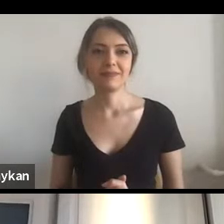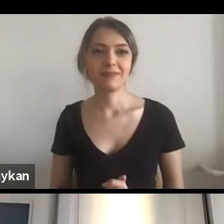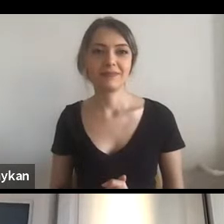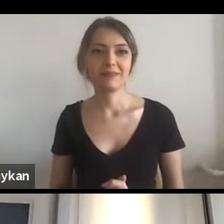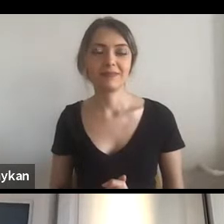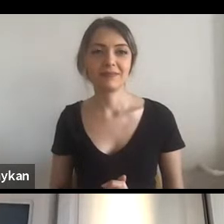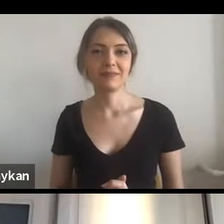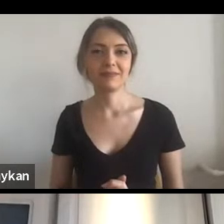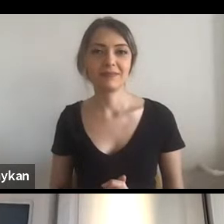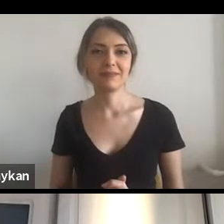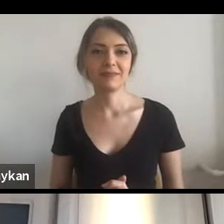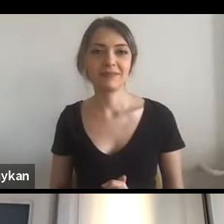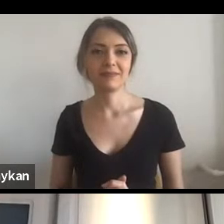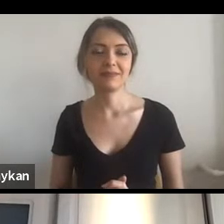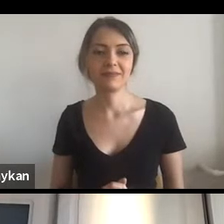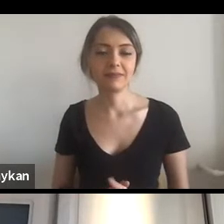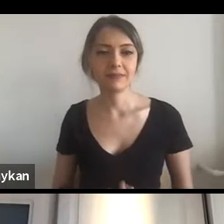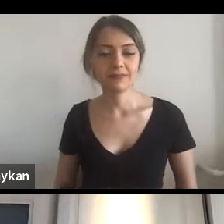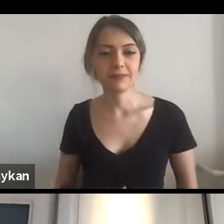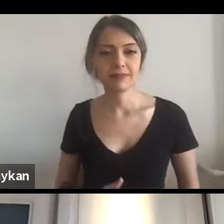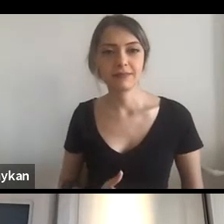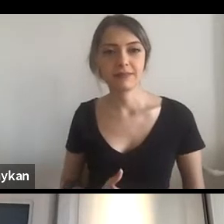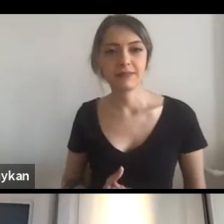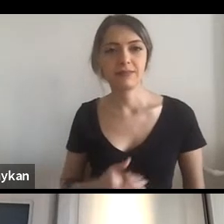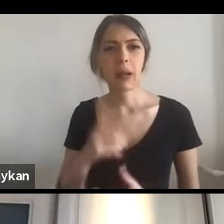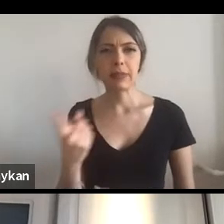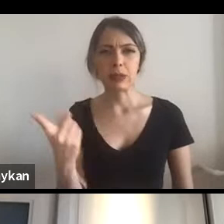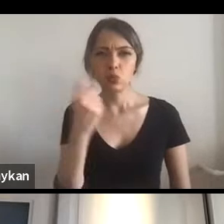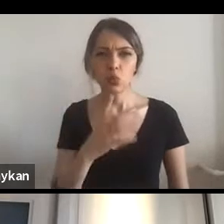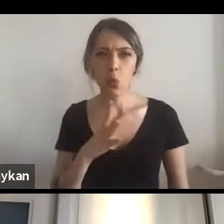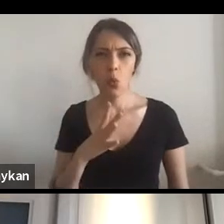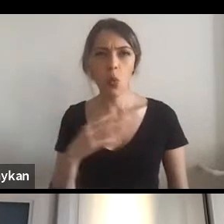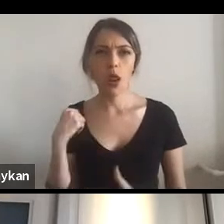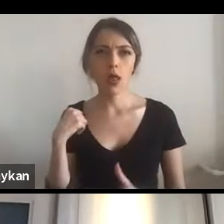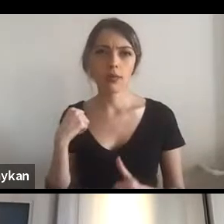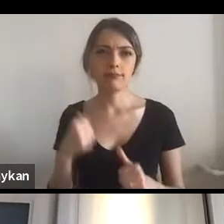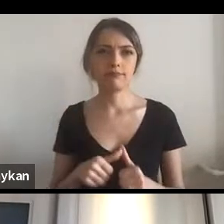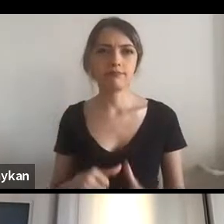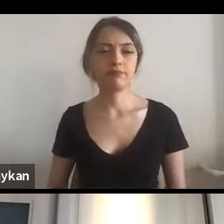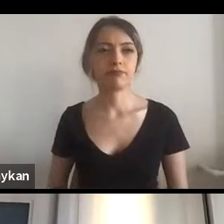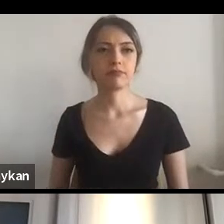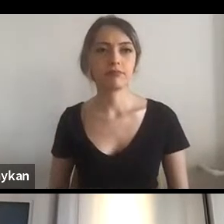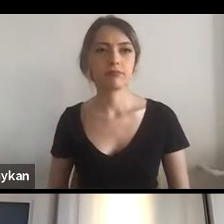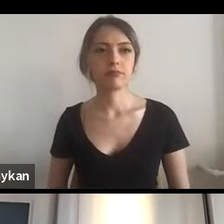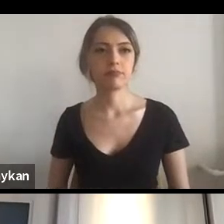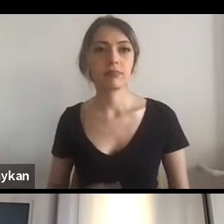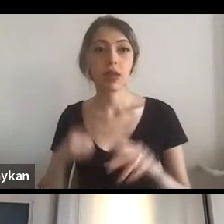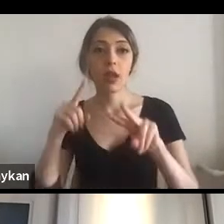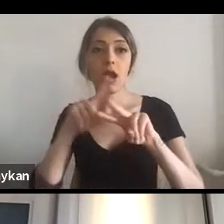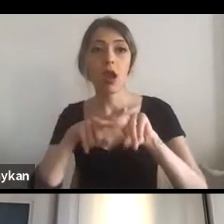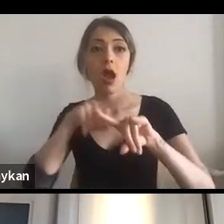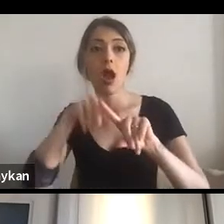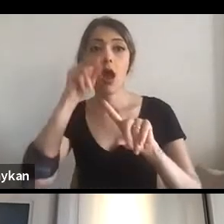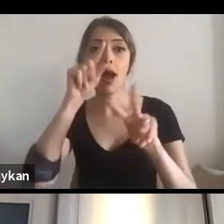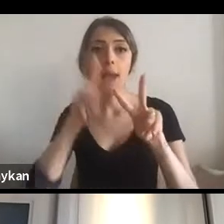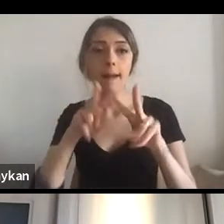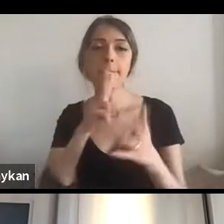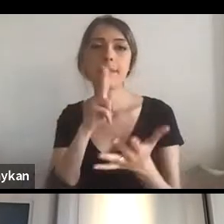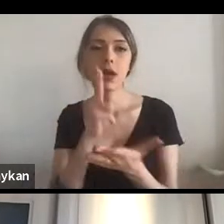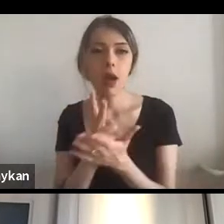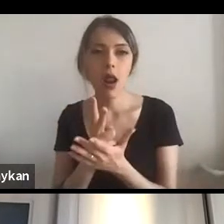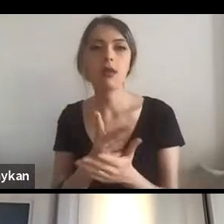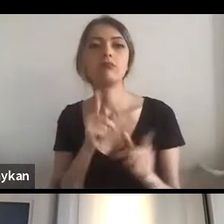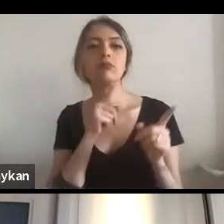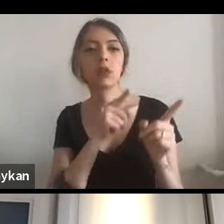Burada yine Devran Hanım bir soru sormuş. AİHM kararlar ve takip raporlarının toplantılarını